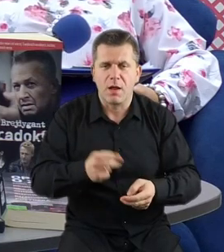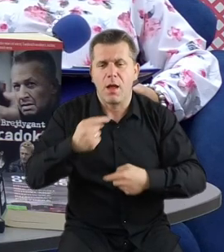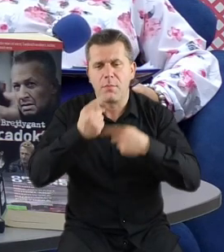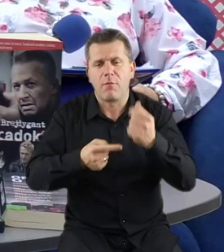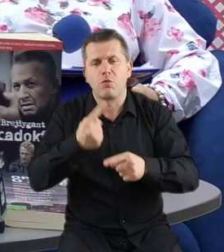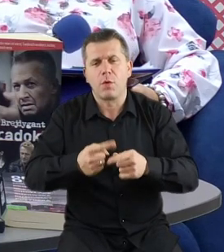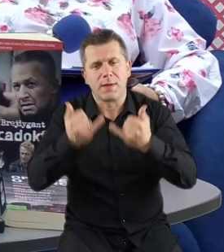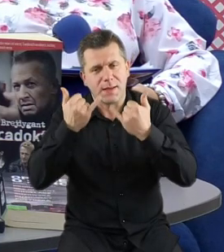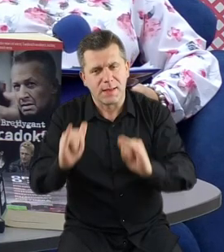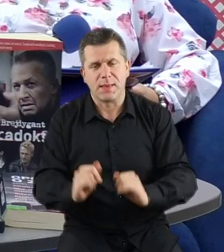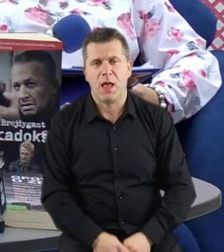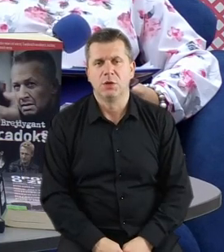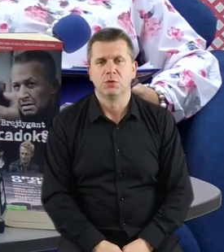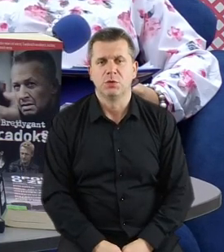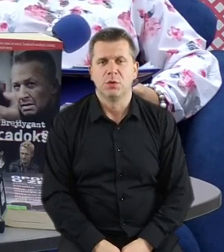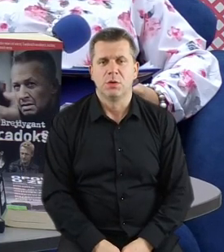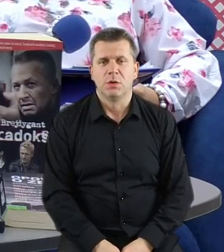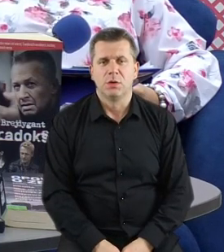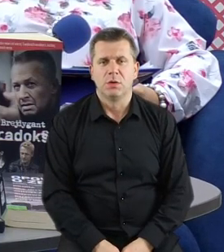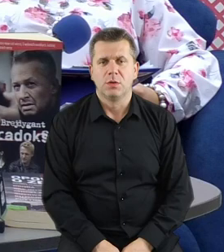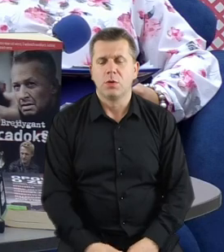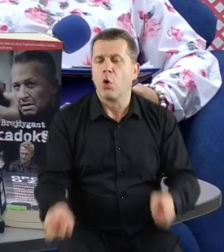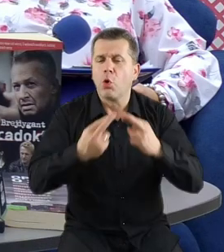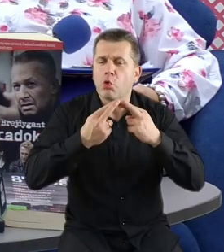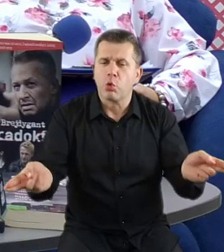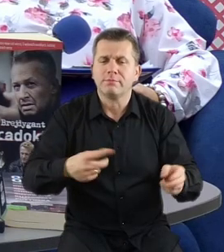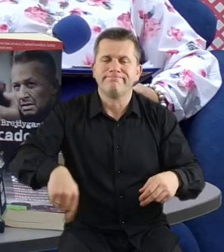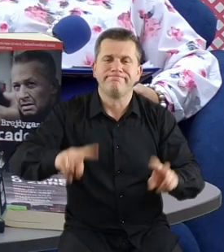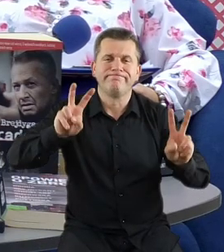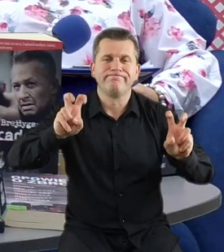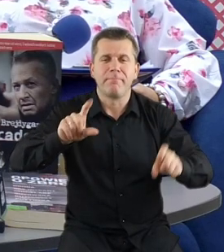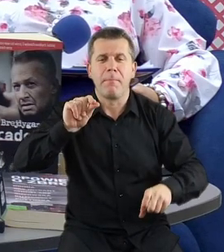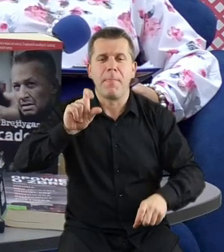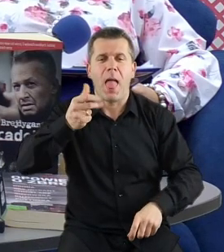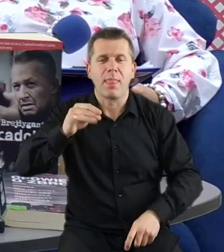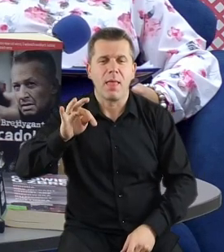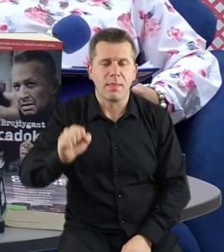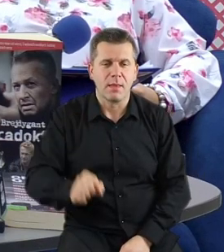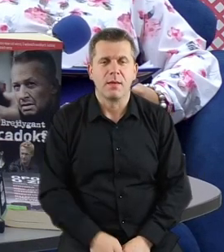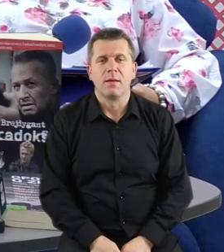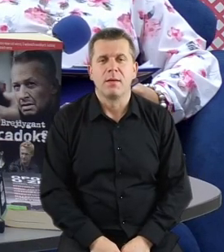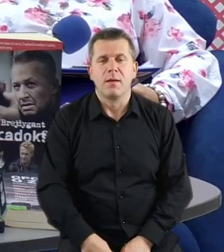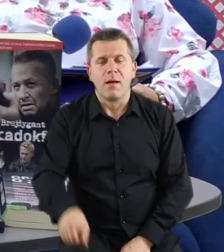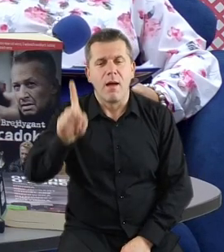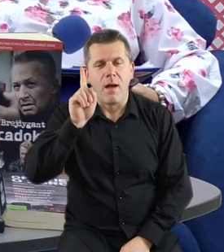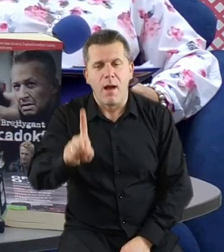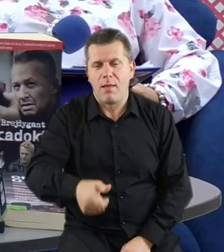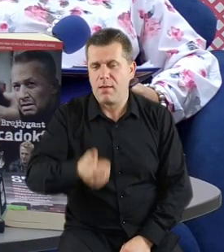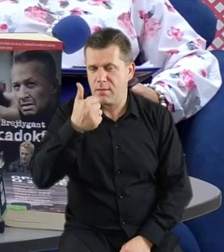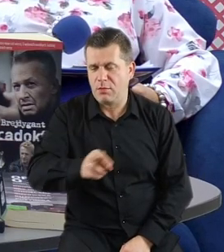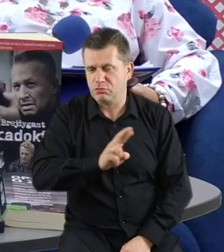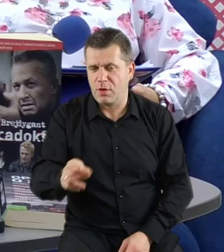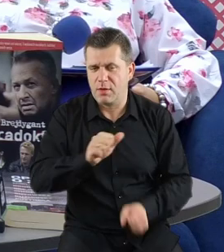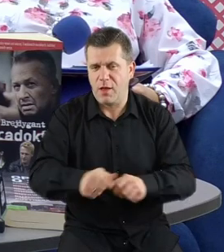jest troszkę inaczej. No, różne planety, ale no jedna rzecz jest